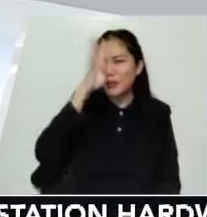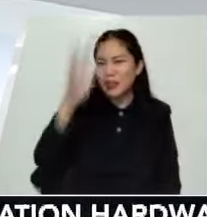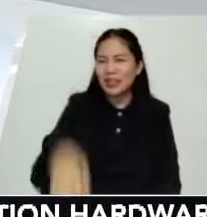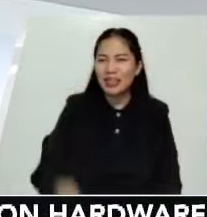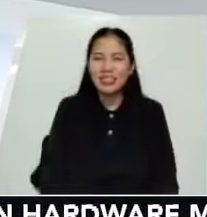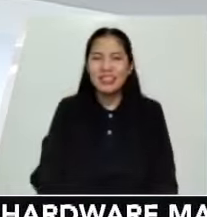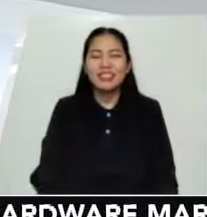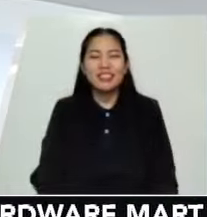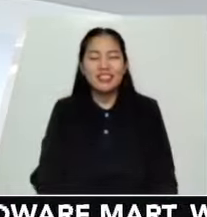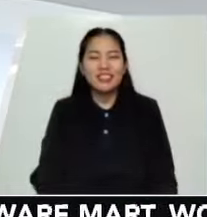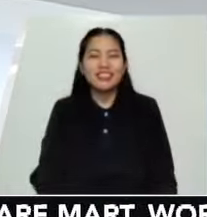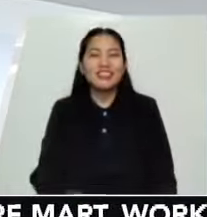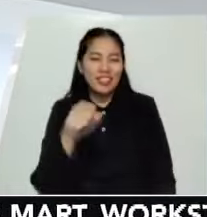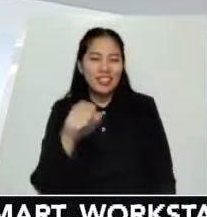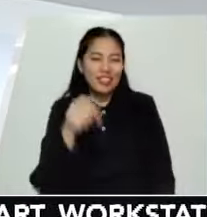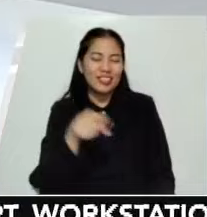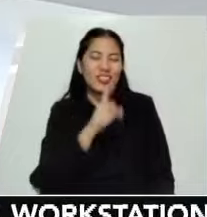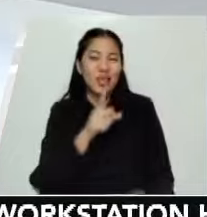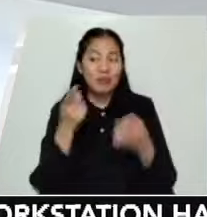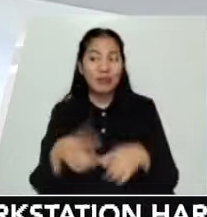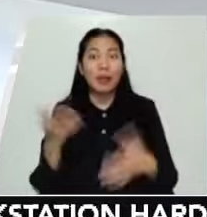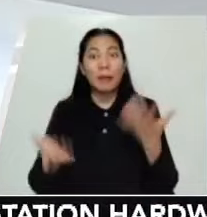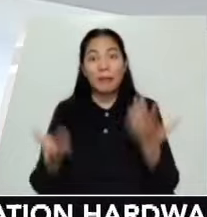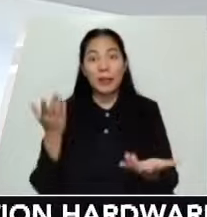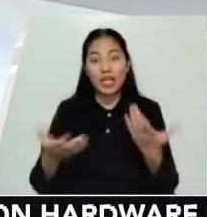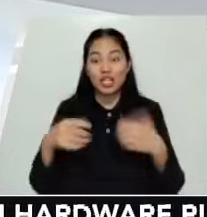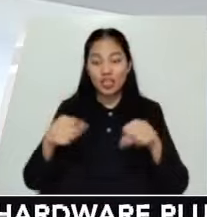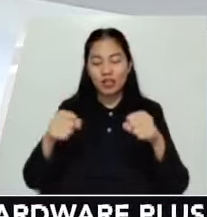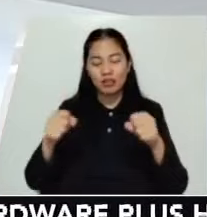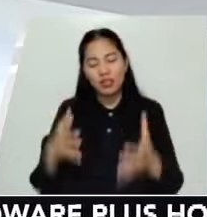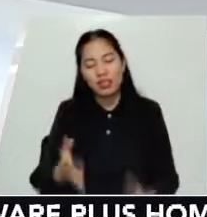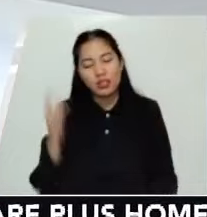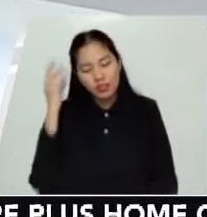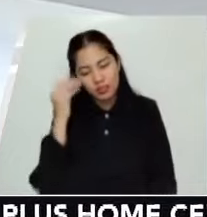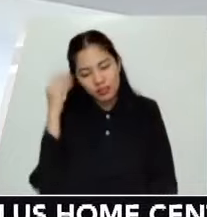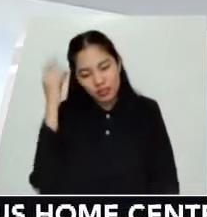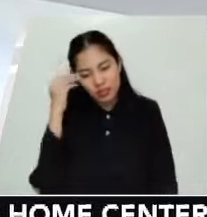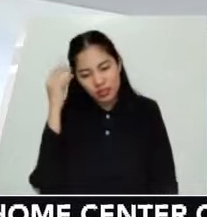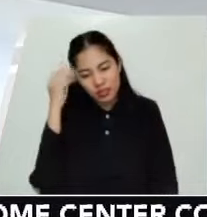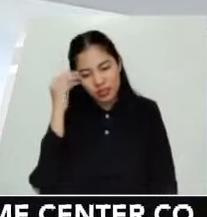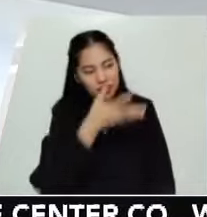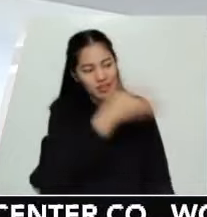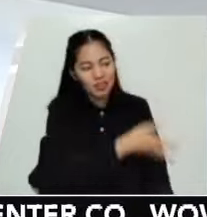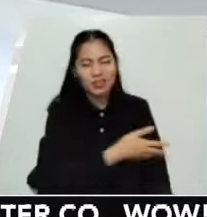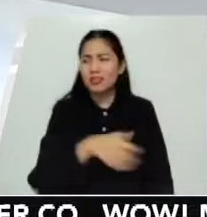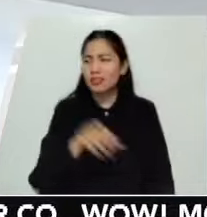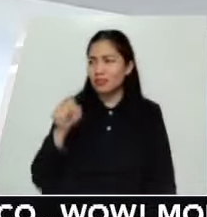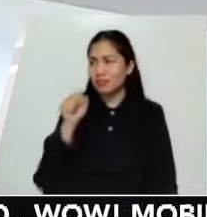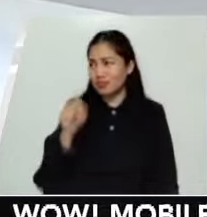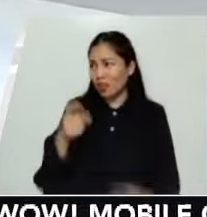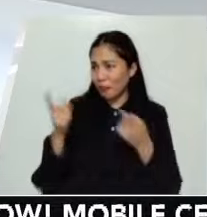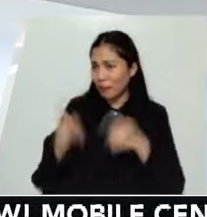minsan distracted yung driver. Pero delikado yun, ha? Mm. Diba? Naku, naalala ko nangyari din sa akin yan. Ay, talaga? May